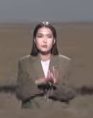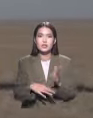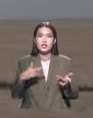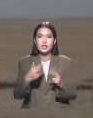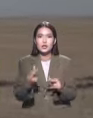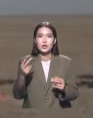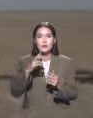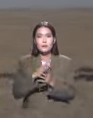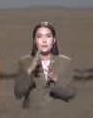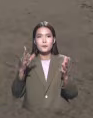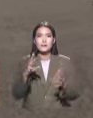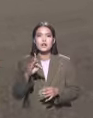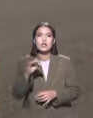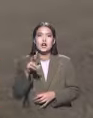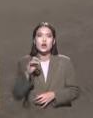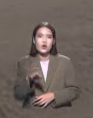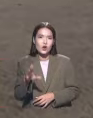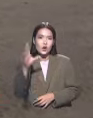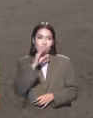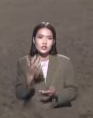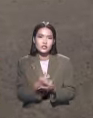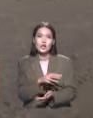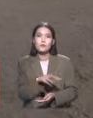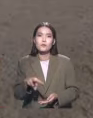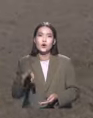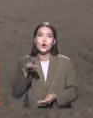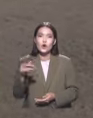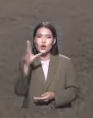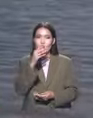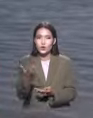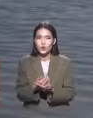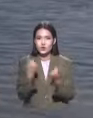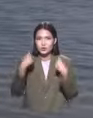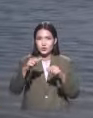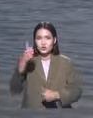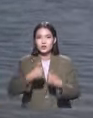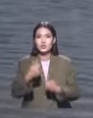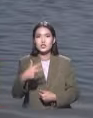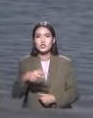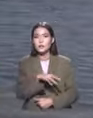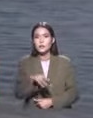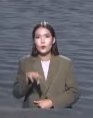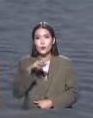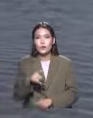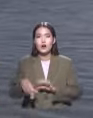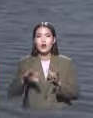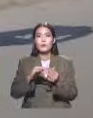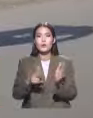станет мировым рекордом. А их всадники получат по 1 000 000 тенге. К слову, общий призовой фонд 30 миллионов тенге. По